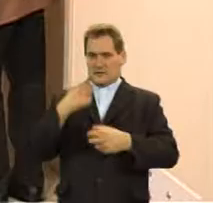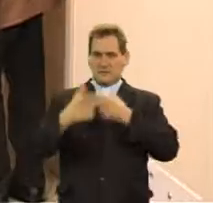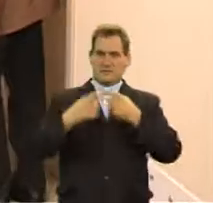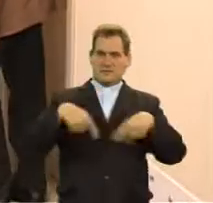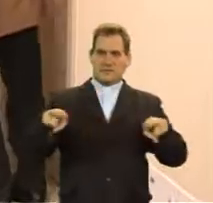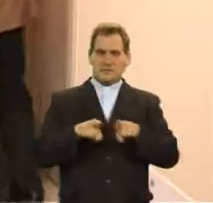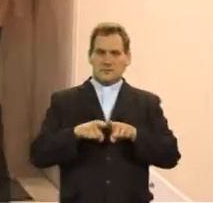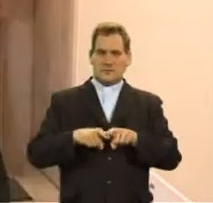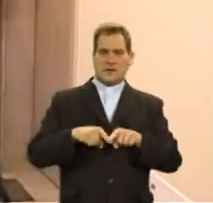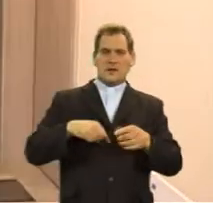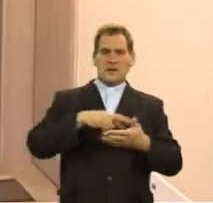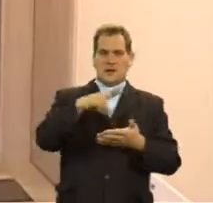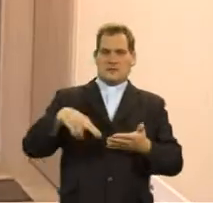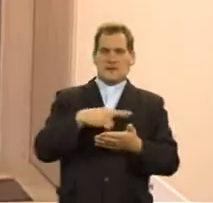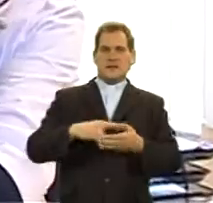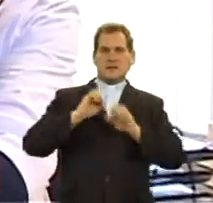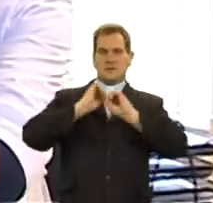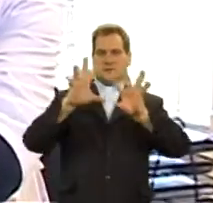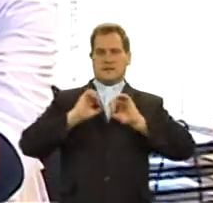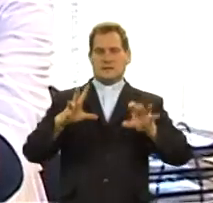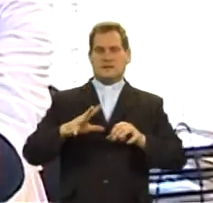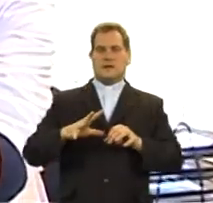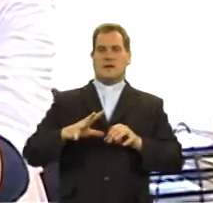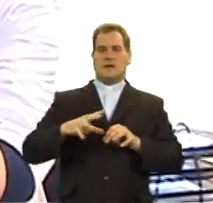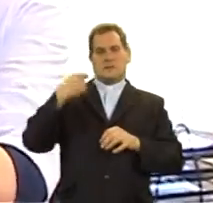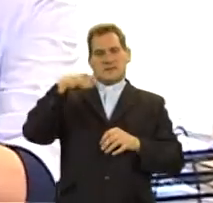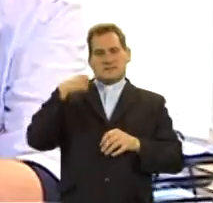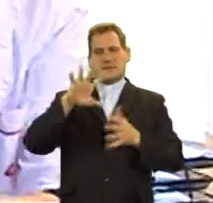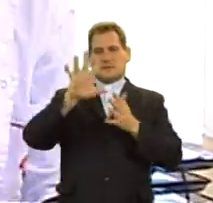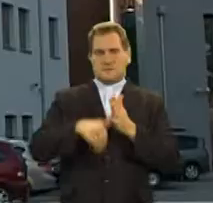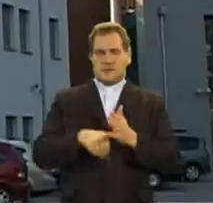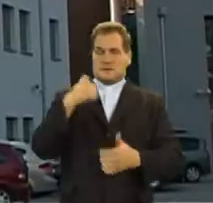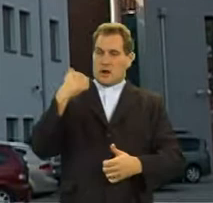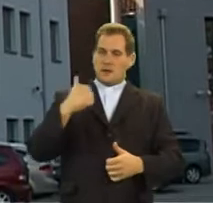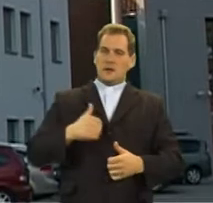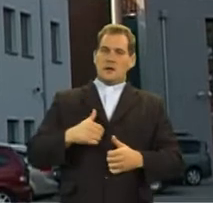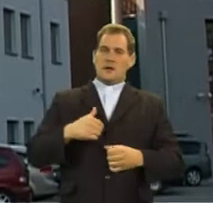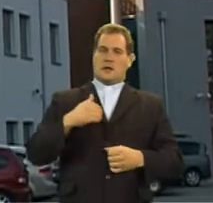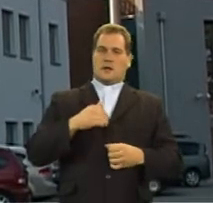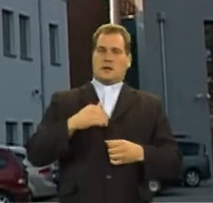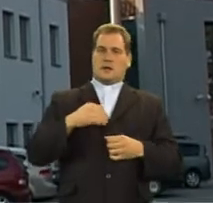oświaty, a patronuje jej prezydent miasta. Konsultacje odbywają się w przychodni Hipokrates przy ulicy